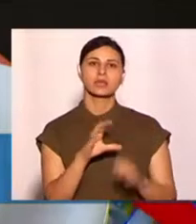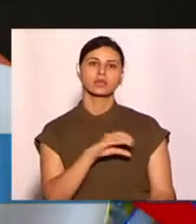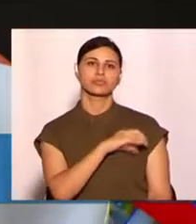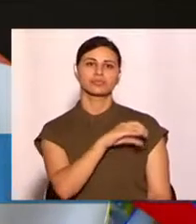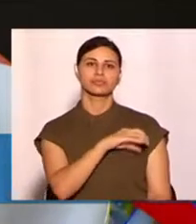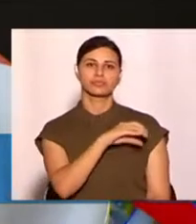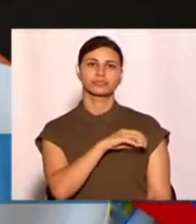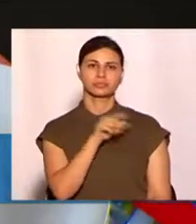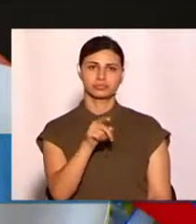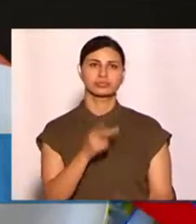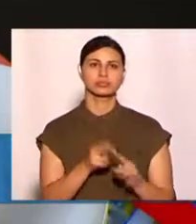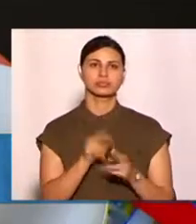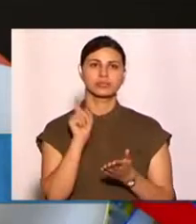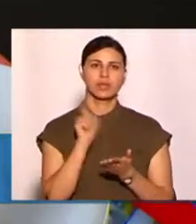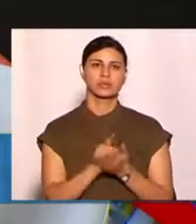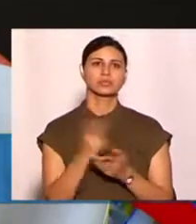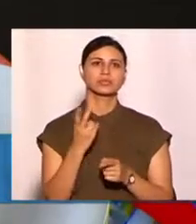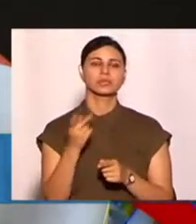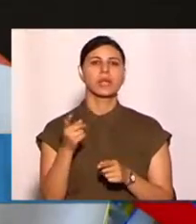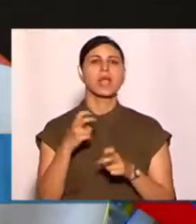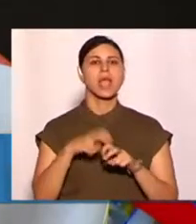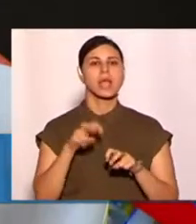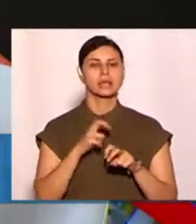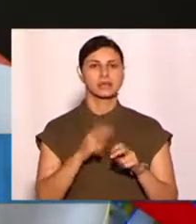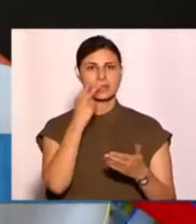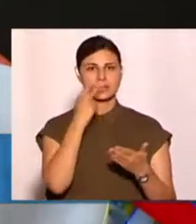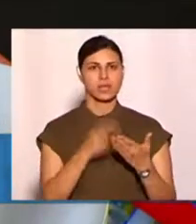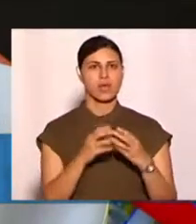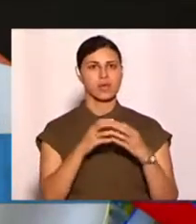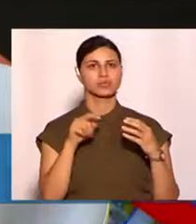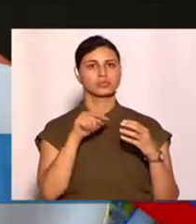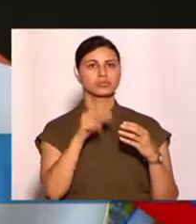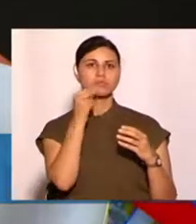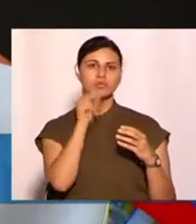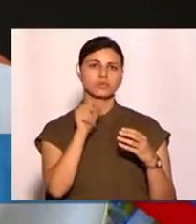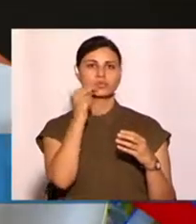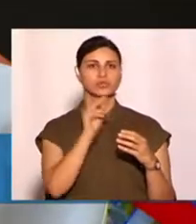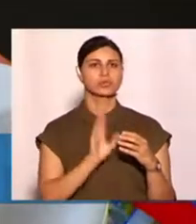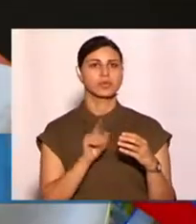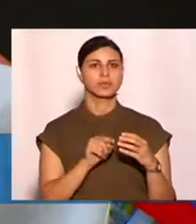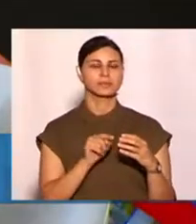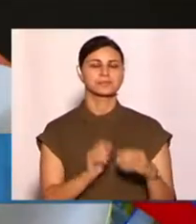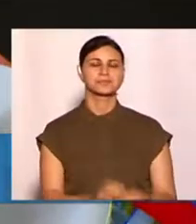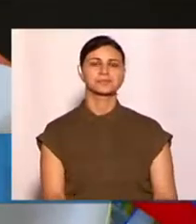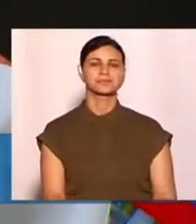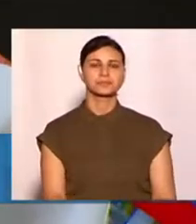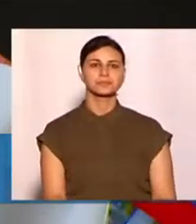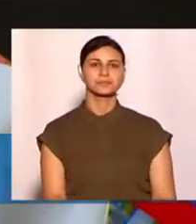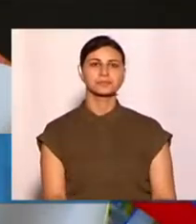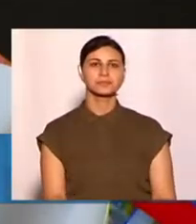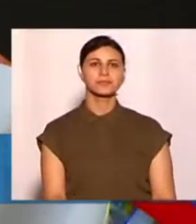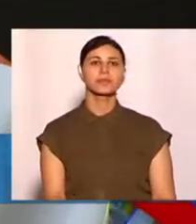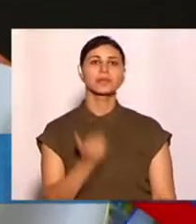და ესეც აუცილებლად უნდა იყოს გავლილი იმ სპეციალისტთან, ვისთანაც გადიხართ ამ სხივურ თერაპიას. სხივური თერაპიის დროს